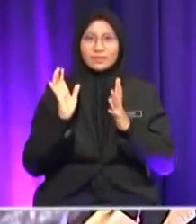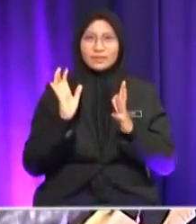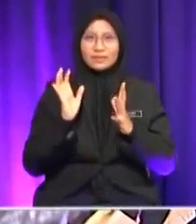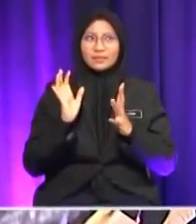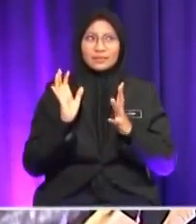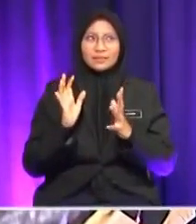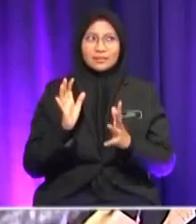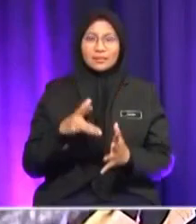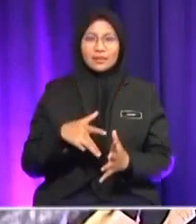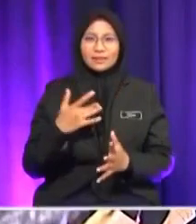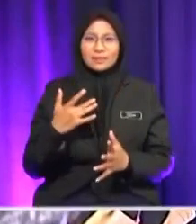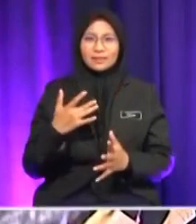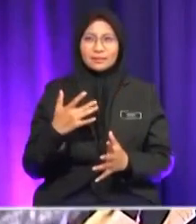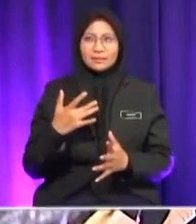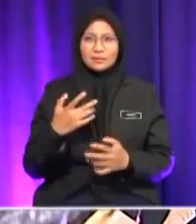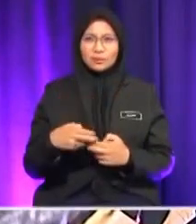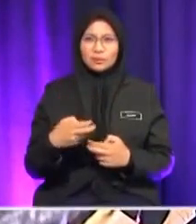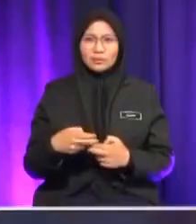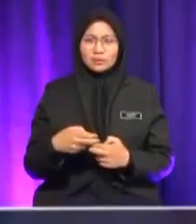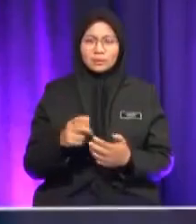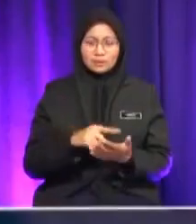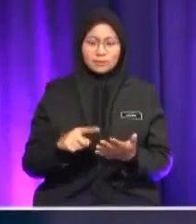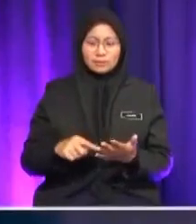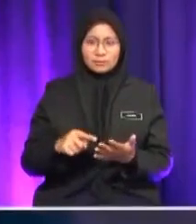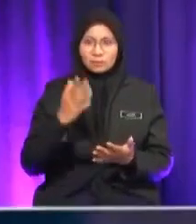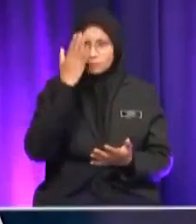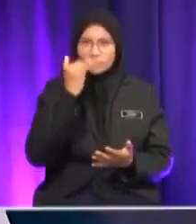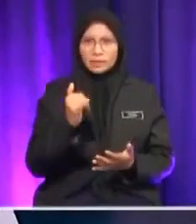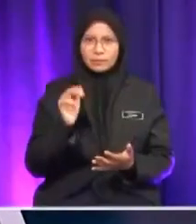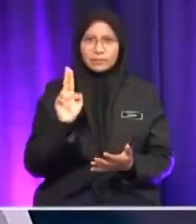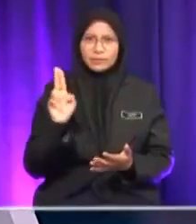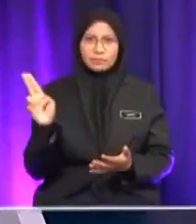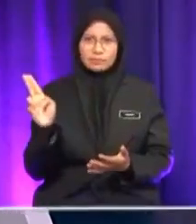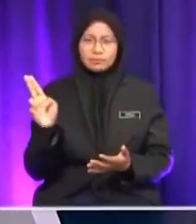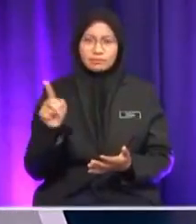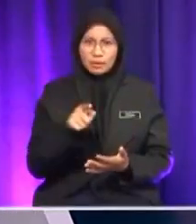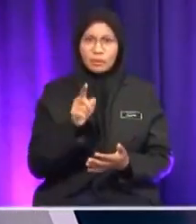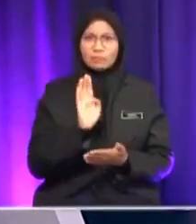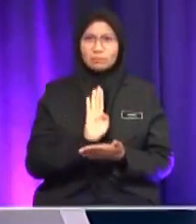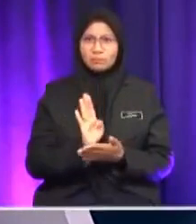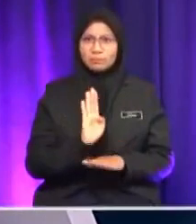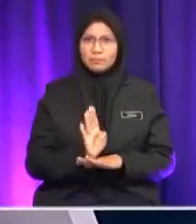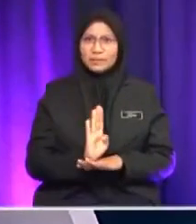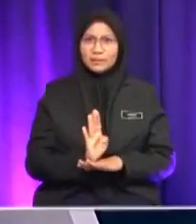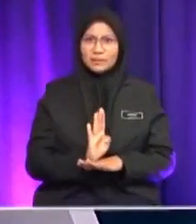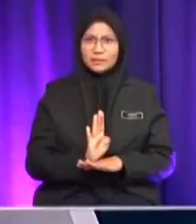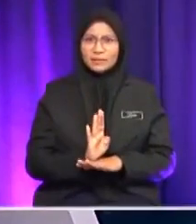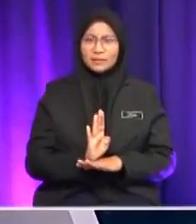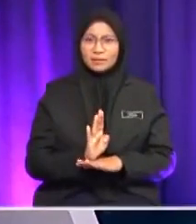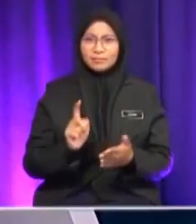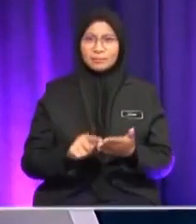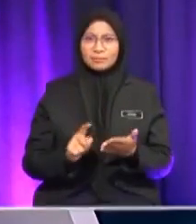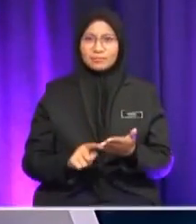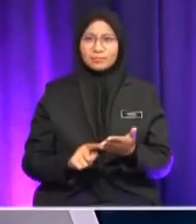Ah. RM75. Hai Ju, nampaknya sibuk hari ni. Itulah, bil air, bil elektrik melambung pula.